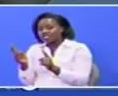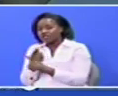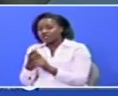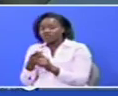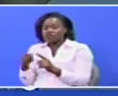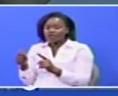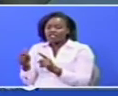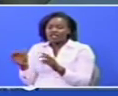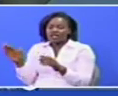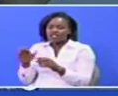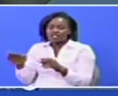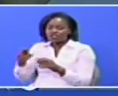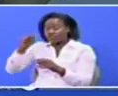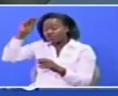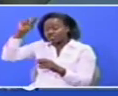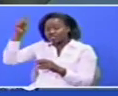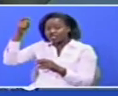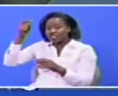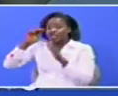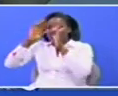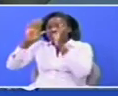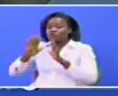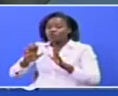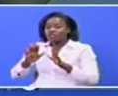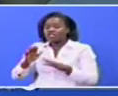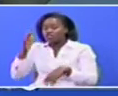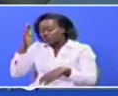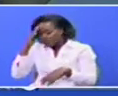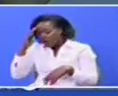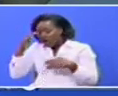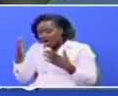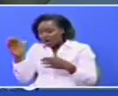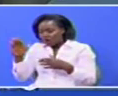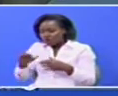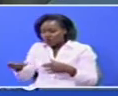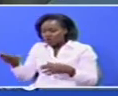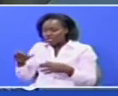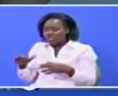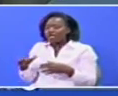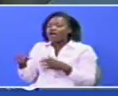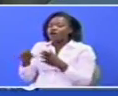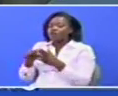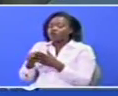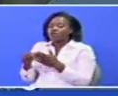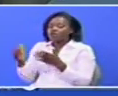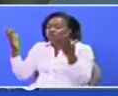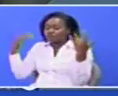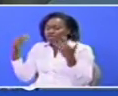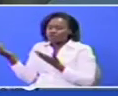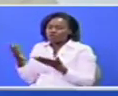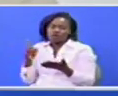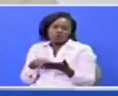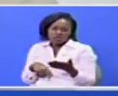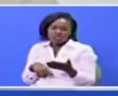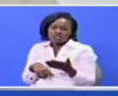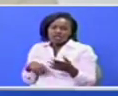za Northern Kenya. La muhimu ni watu wajue sehemu yao iko vipi na nini inaweza leta shida wakati mvua inanyesha. Mmoja mvua ikinyesha ni